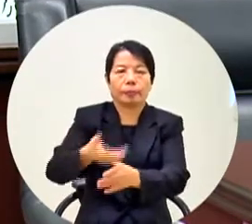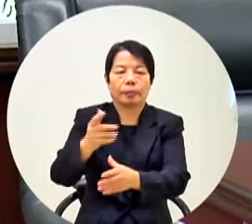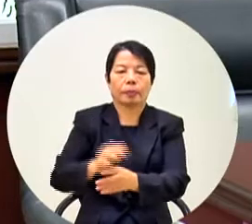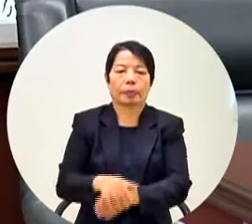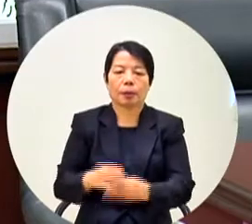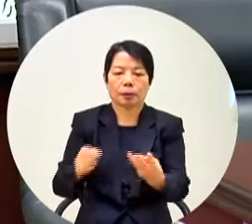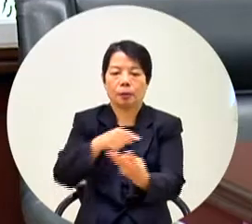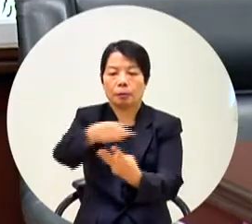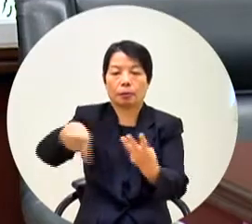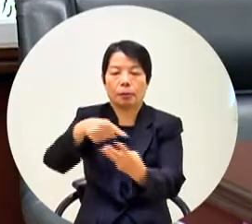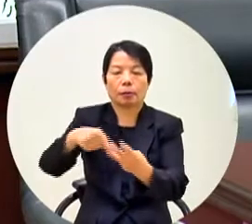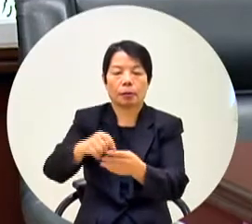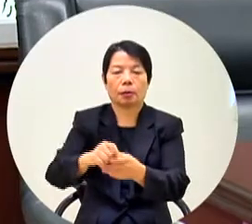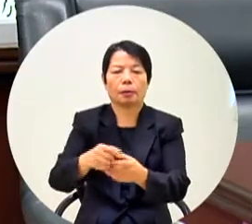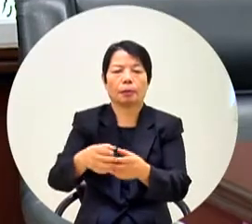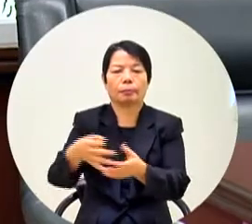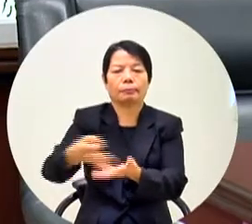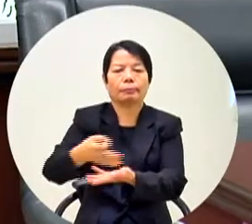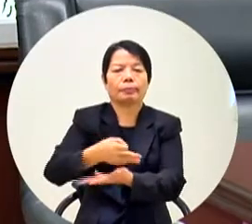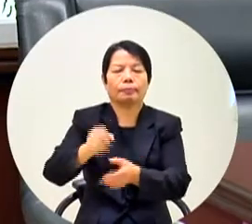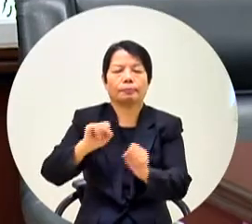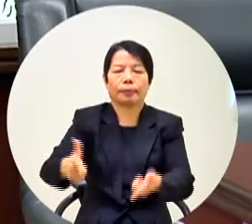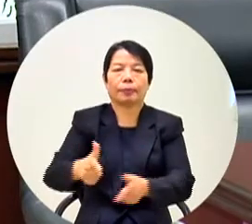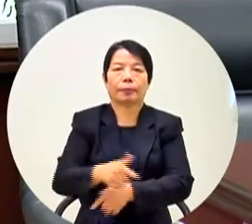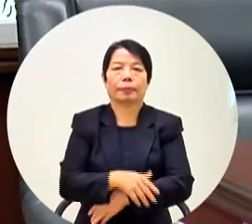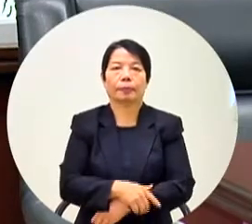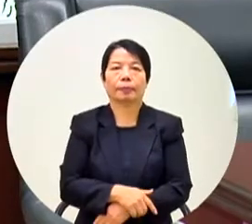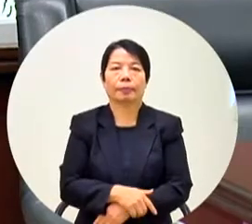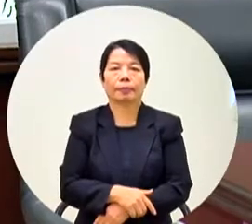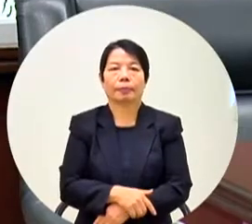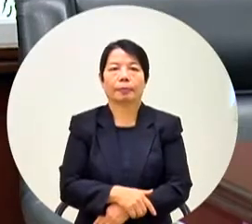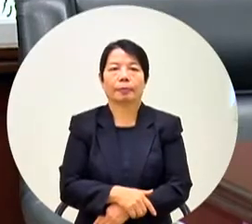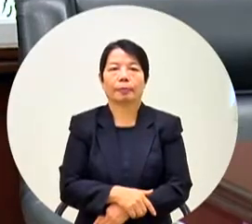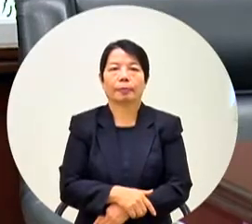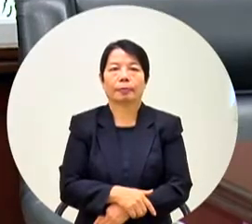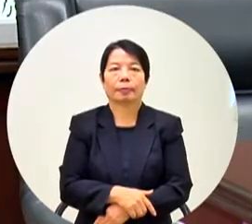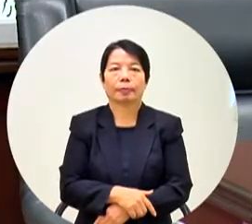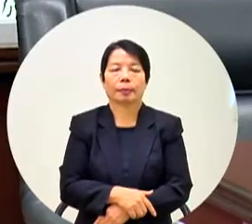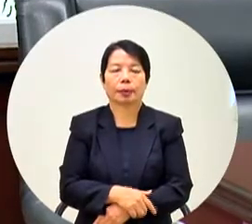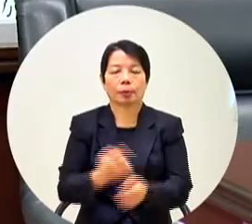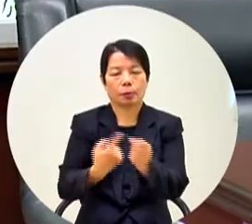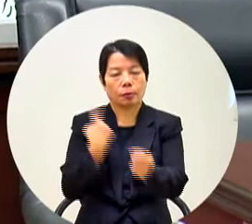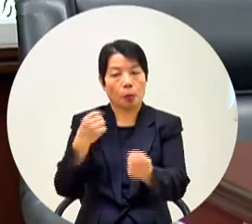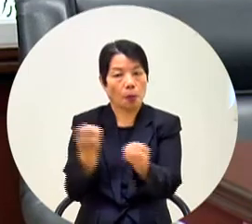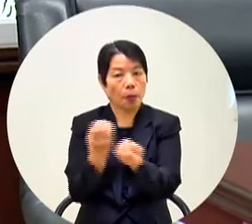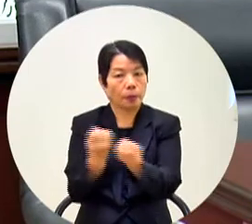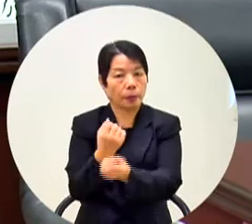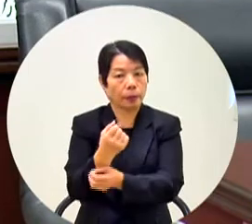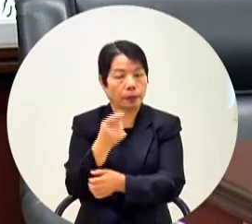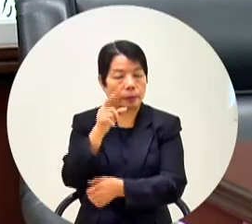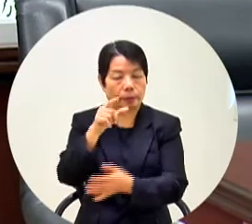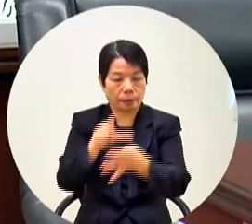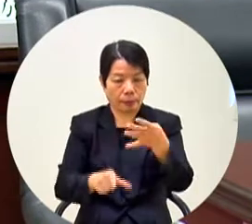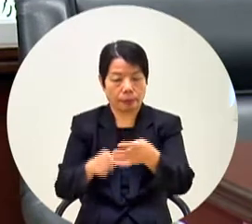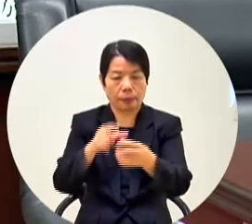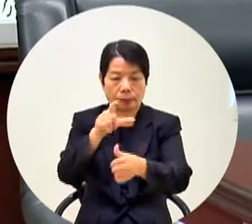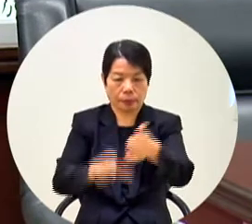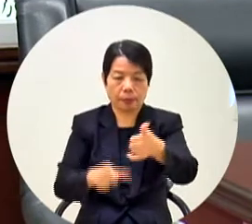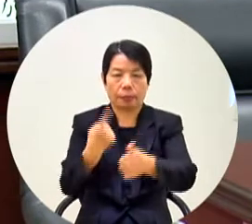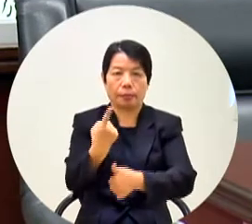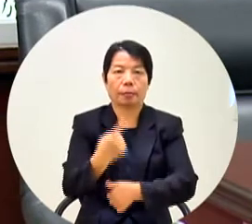拢无同，吼、哦！啊，去年发生一件代志，就是